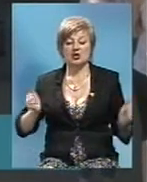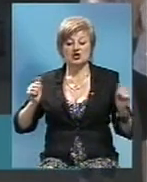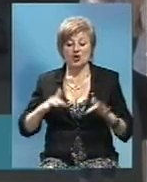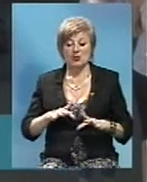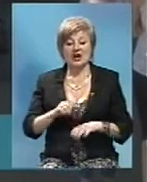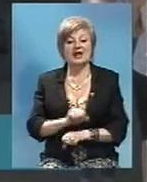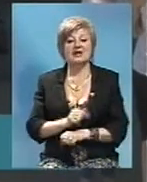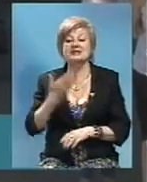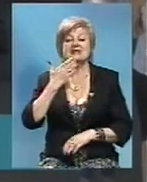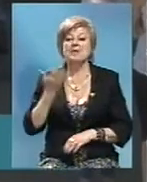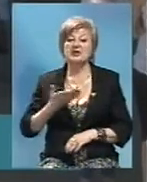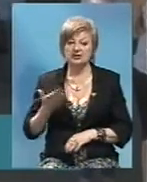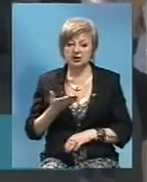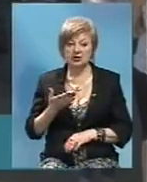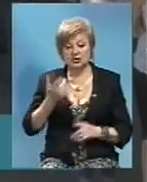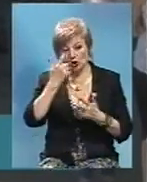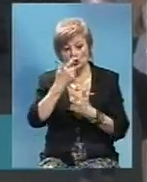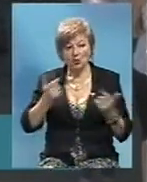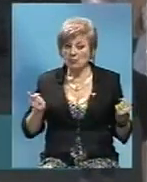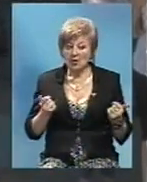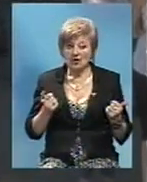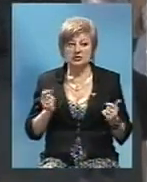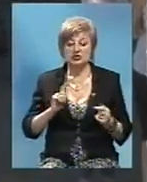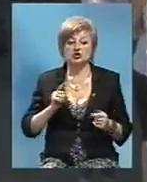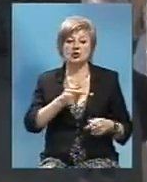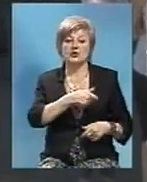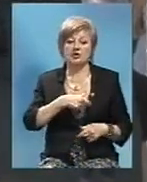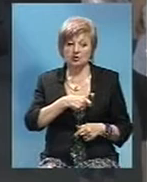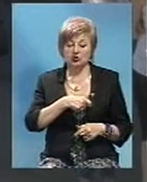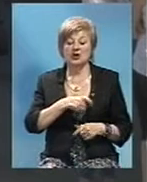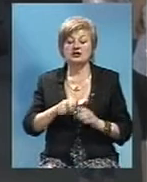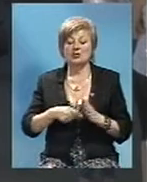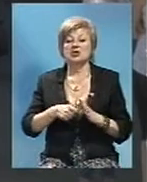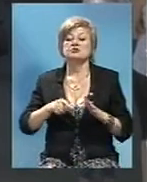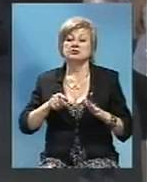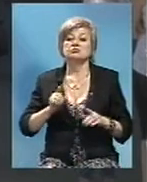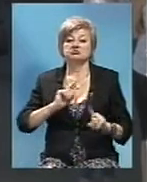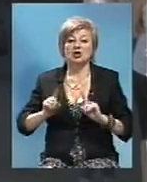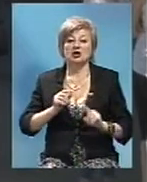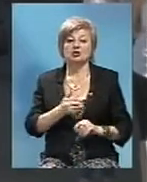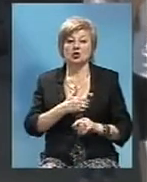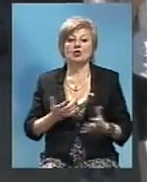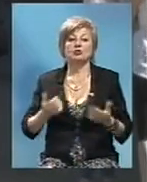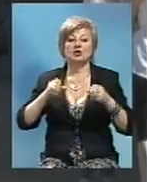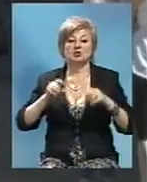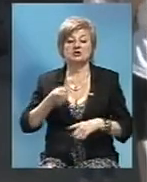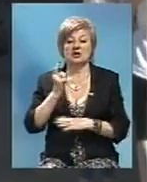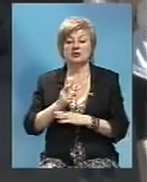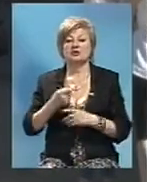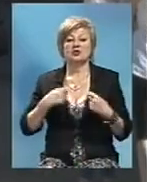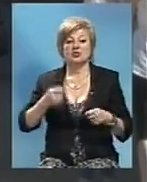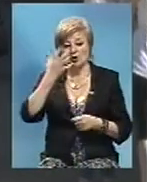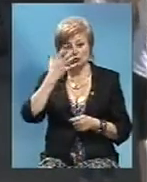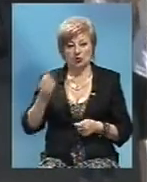Ми зібралися на мітингу з приводу інформації про те, що депутати міської ради хочуть прийняти нове рішення з обмеження торгівлі алкогольними напоями. Вже